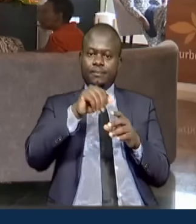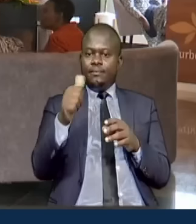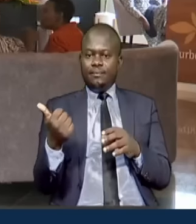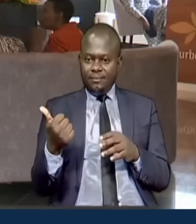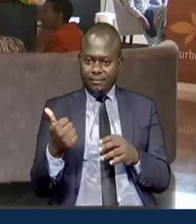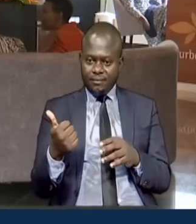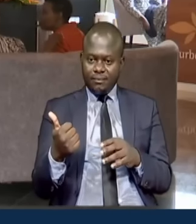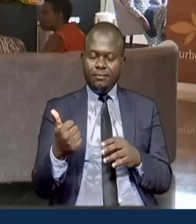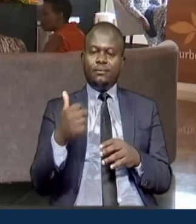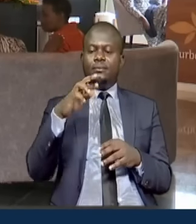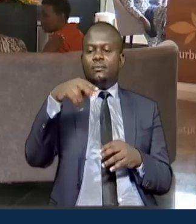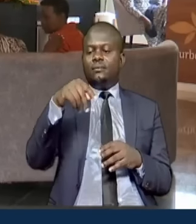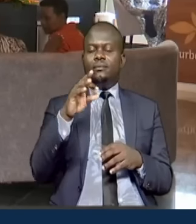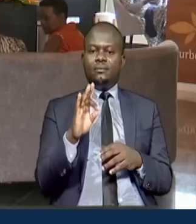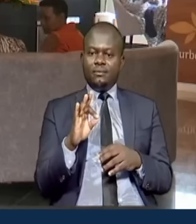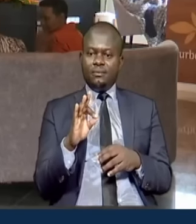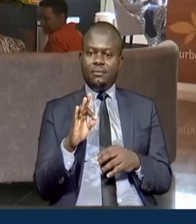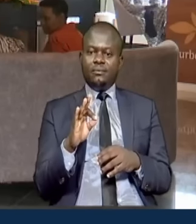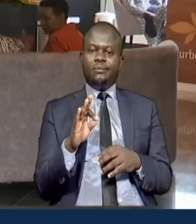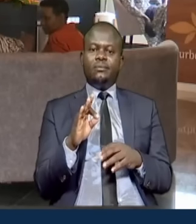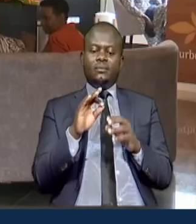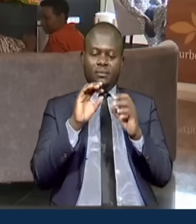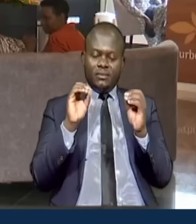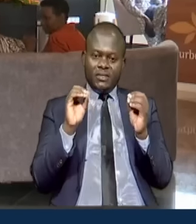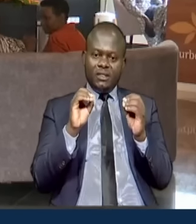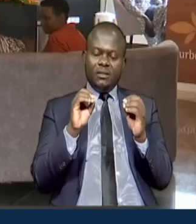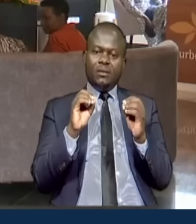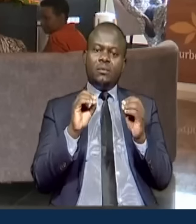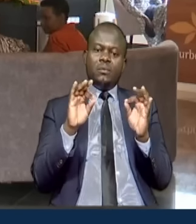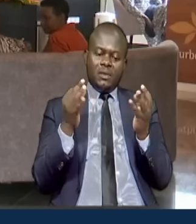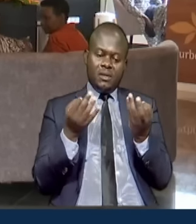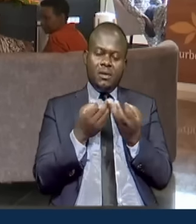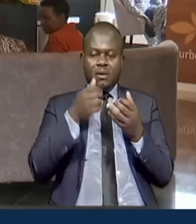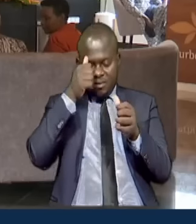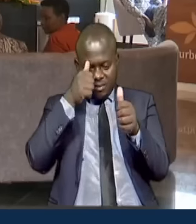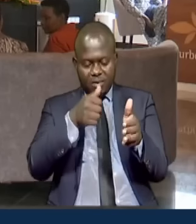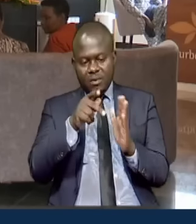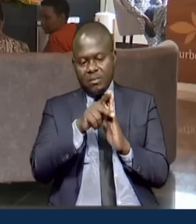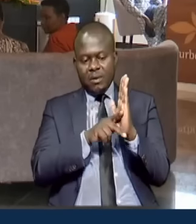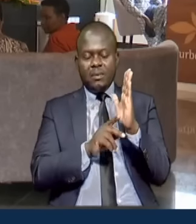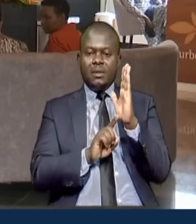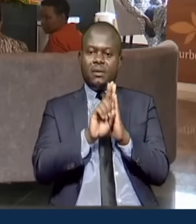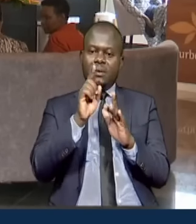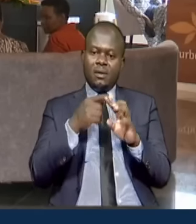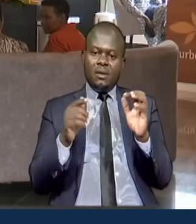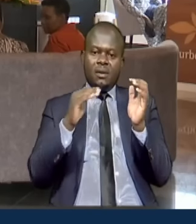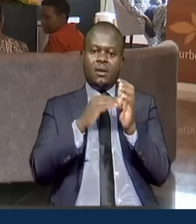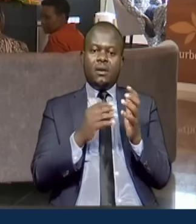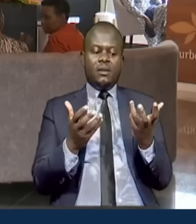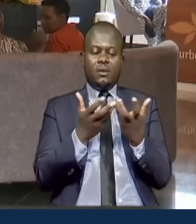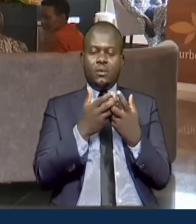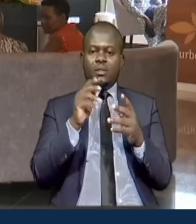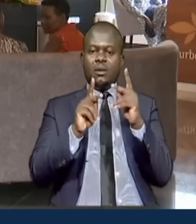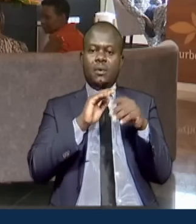babo. RPF ni umuryango uri ugendera ku mahame y'iterambere kandi rihuje abantu